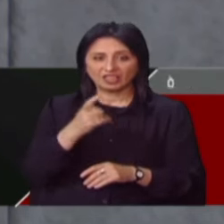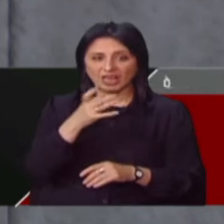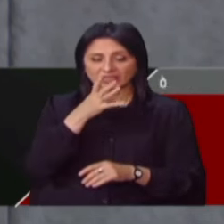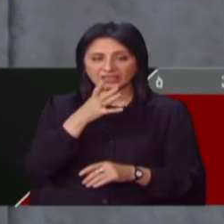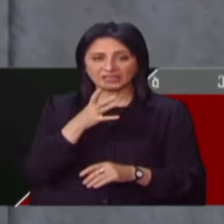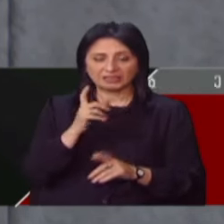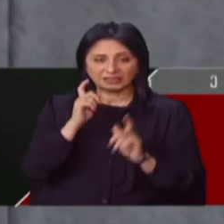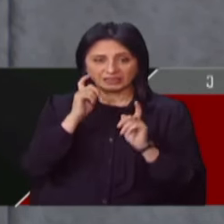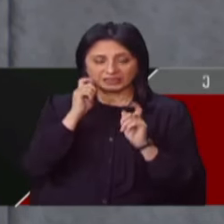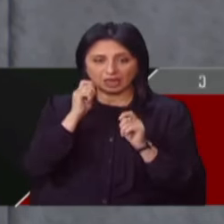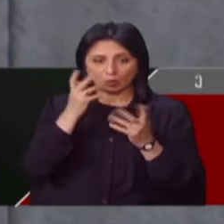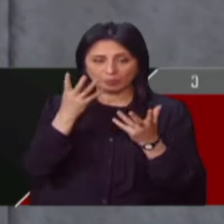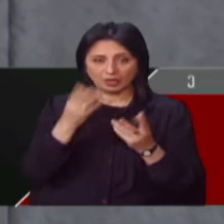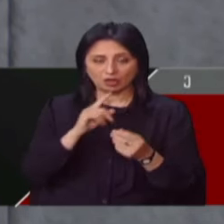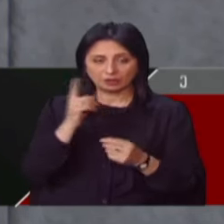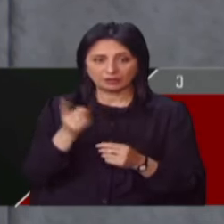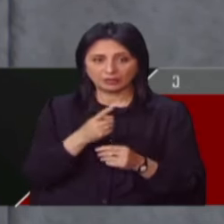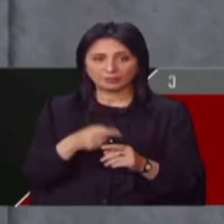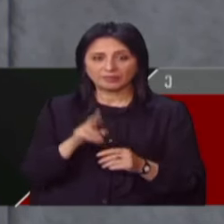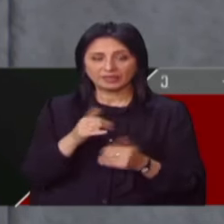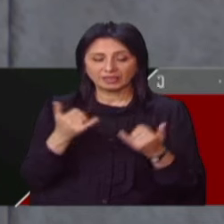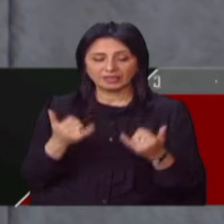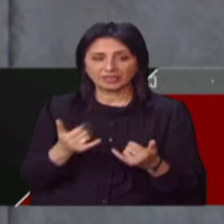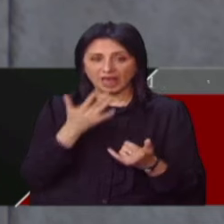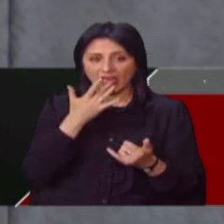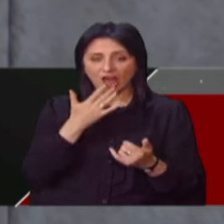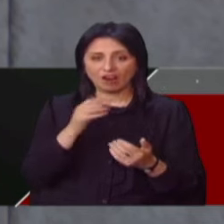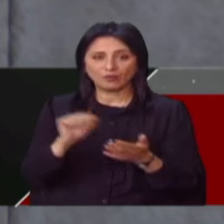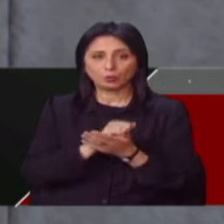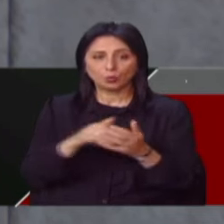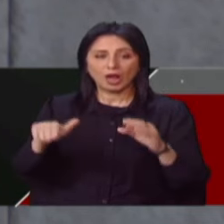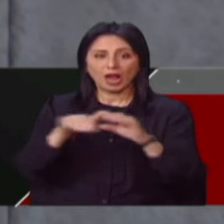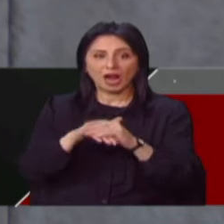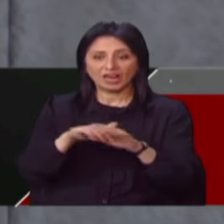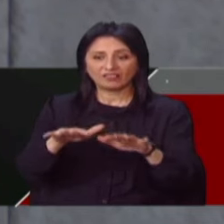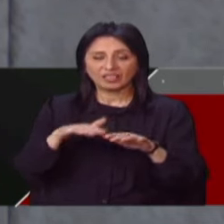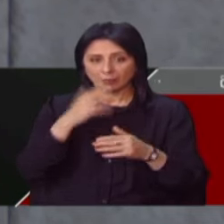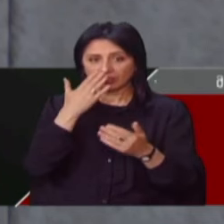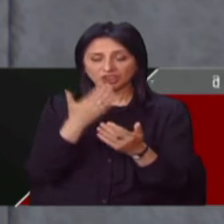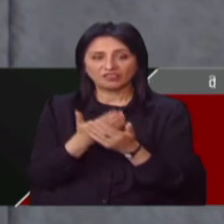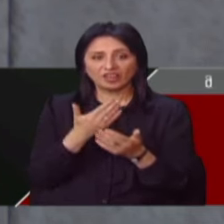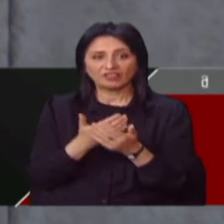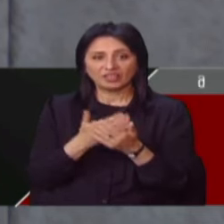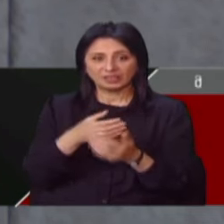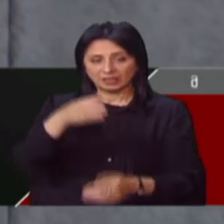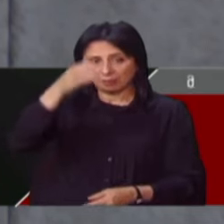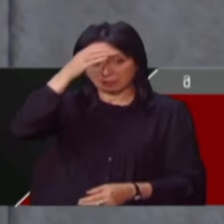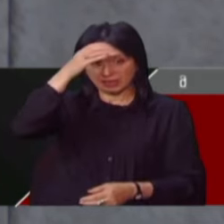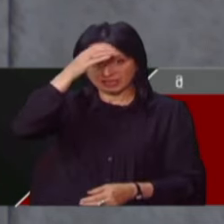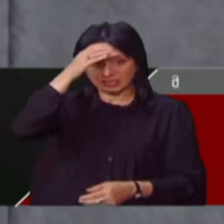წლის საიუბილეო წელი და დღეს ეროვნული არქივის დარბაზში ვაჩვენეთ